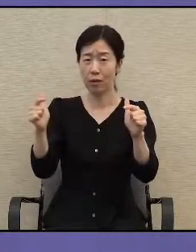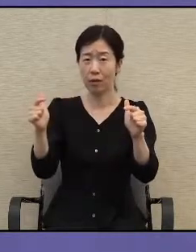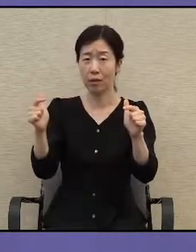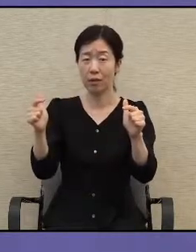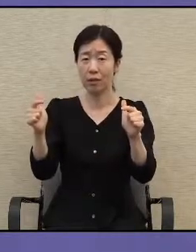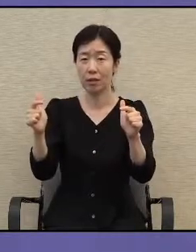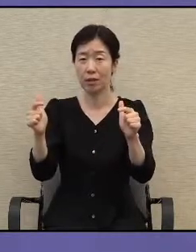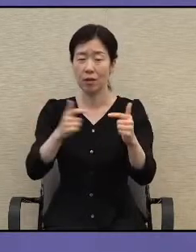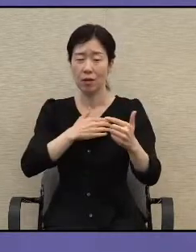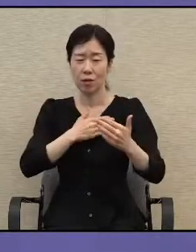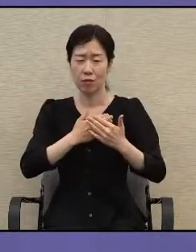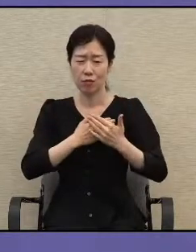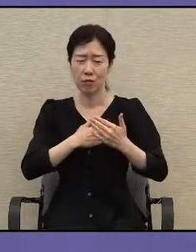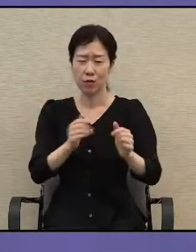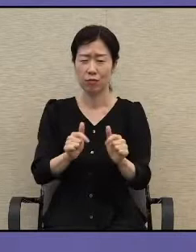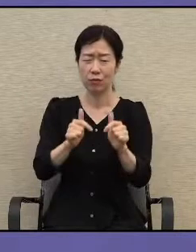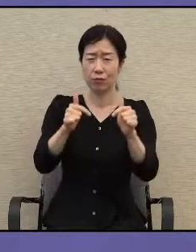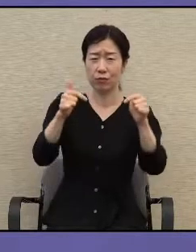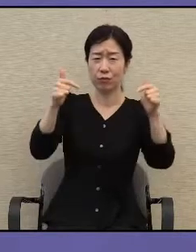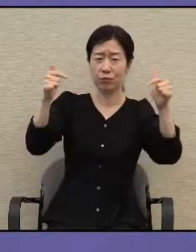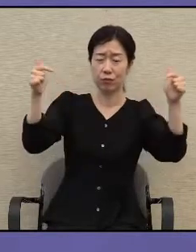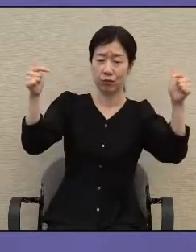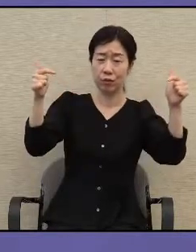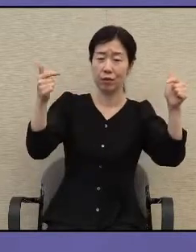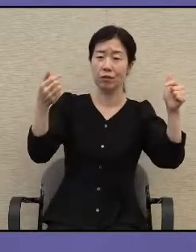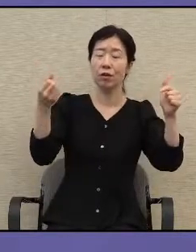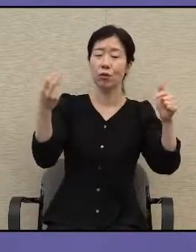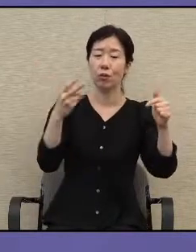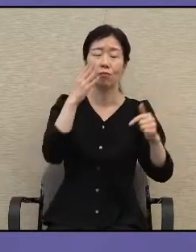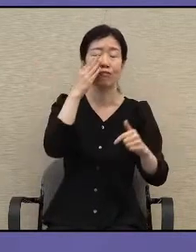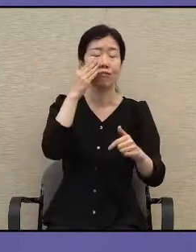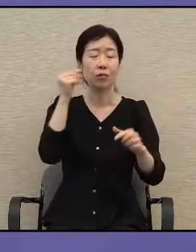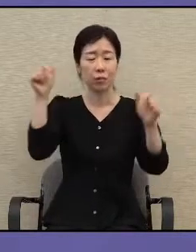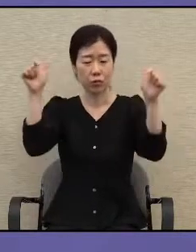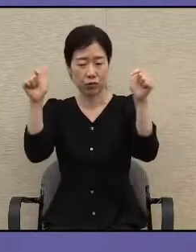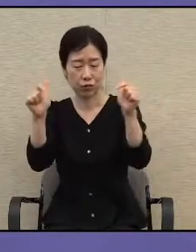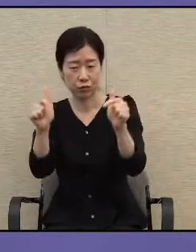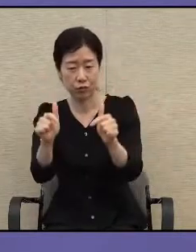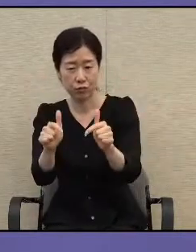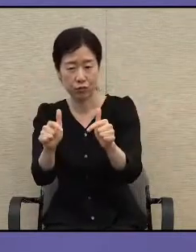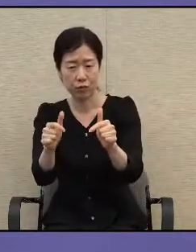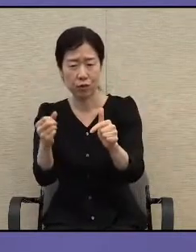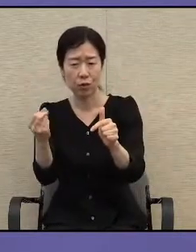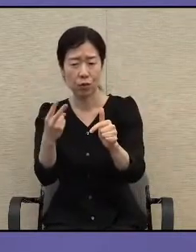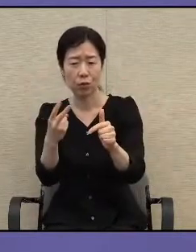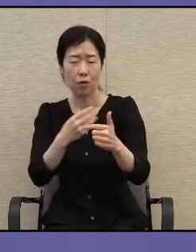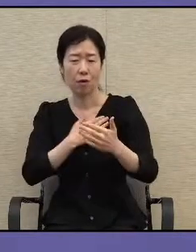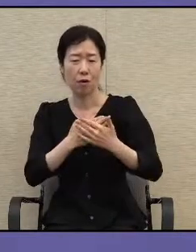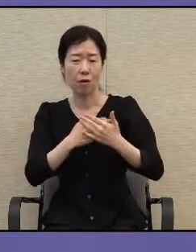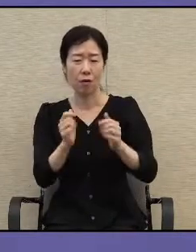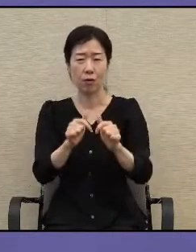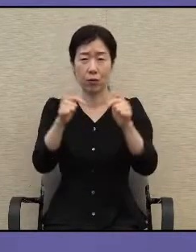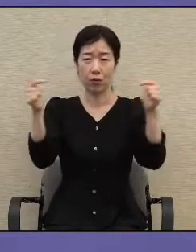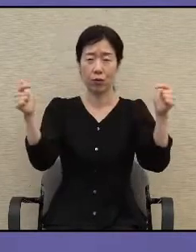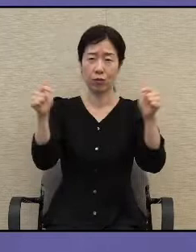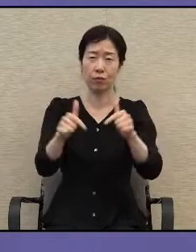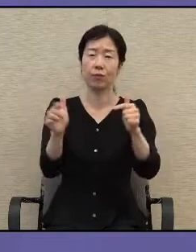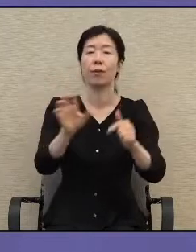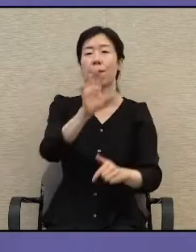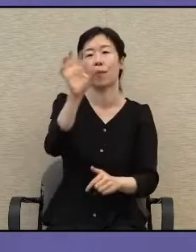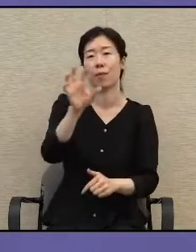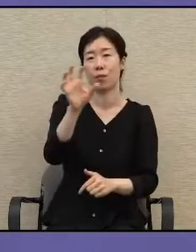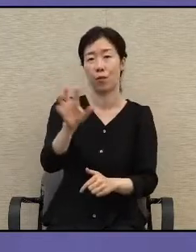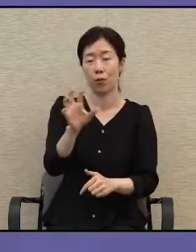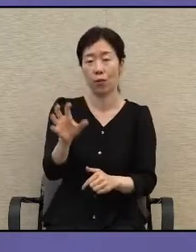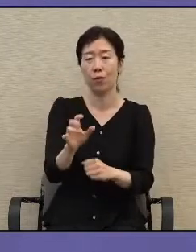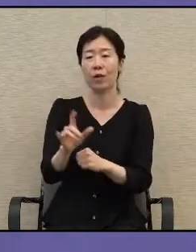시기에는 불안이 올라가고 다시 감소했다가 올라가고 감소하고 하는 이러한 어떤 양상을 보이고 있어서 불안 같은 경우는 코로나19 확산과